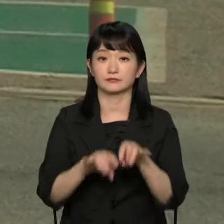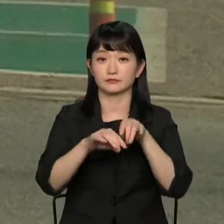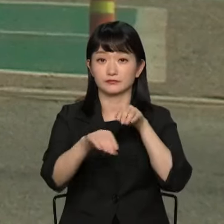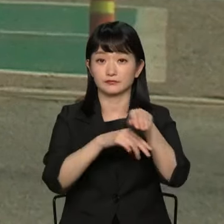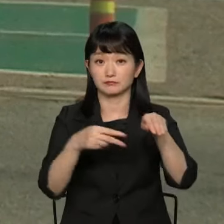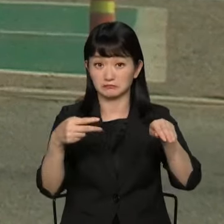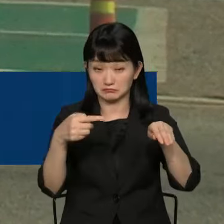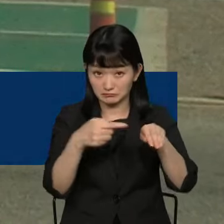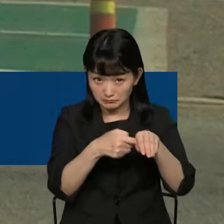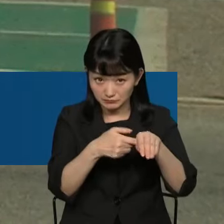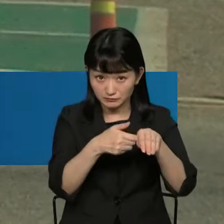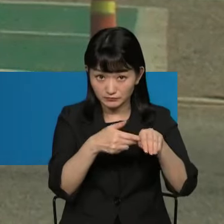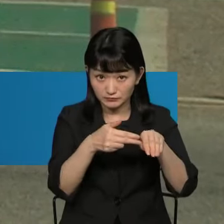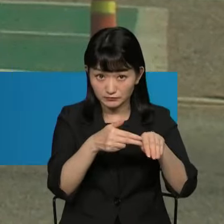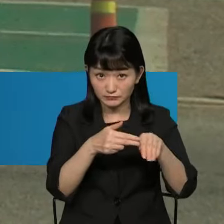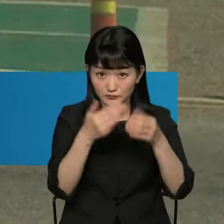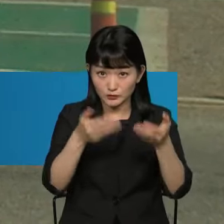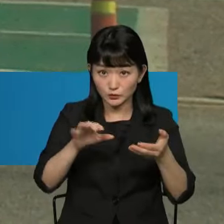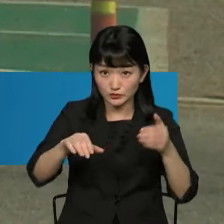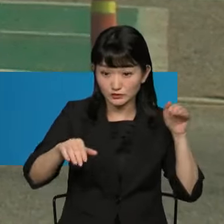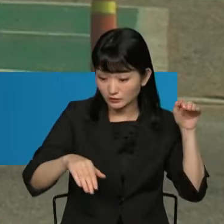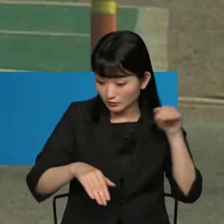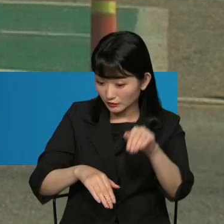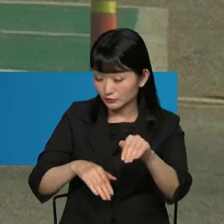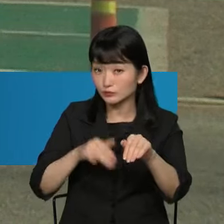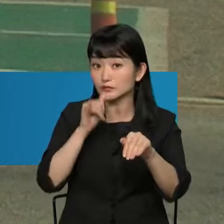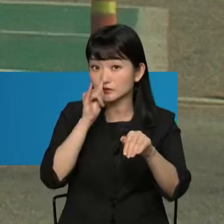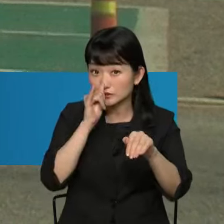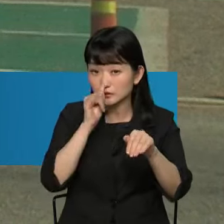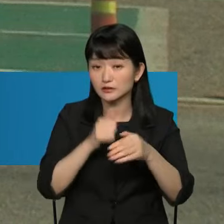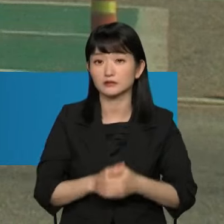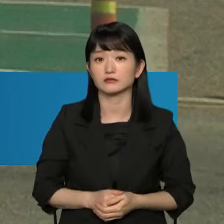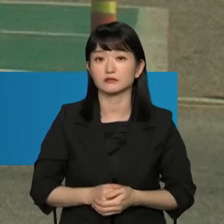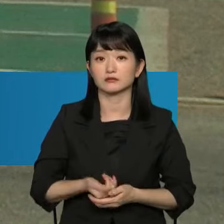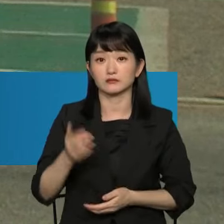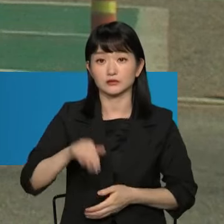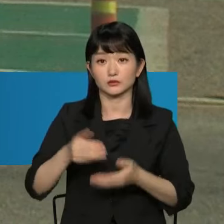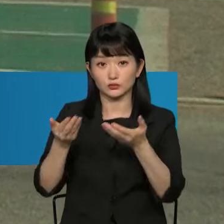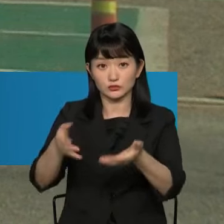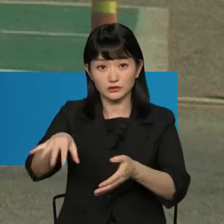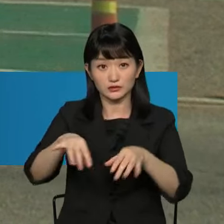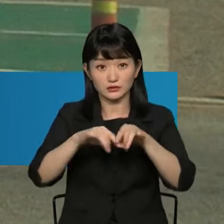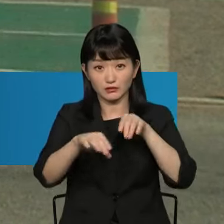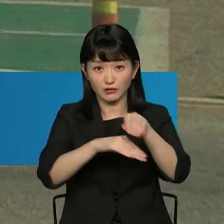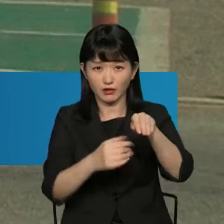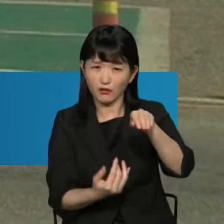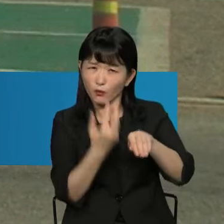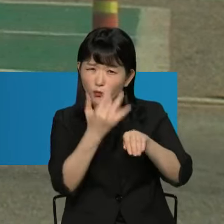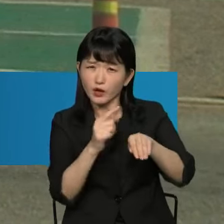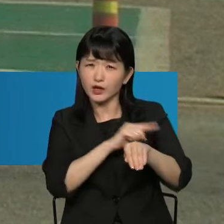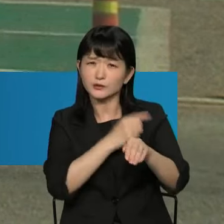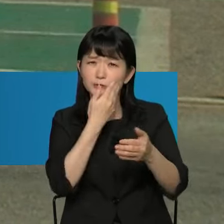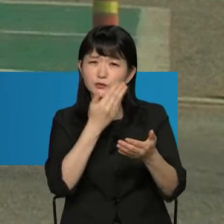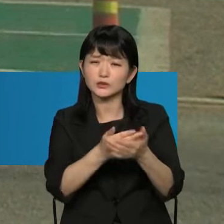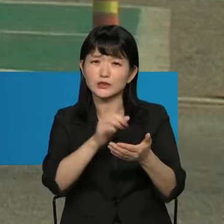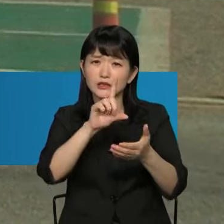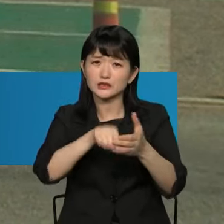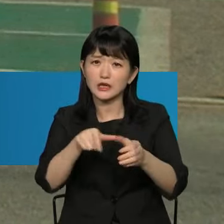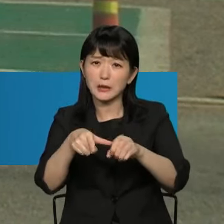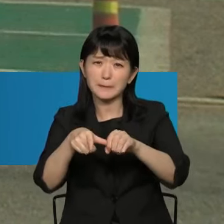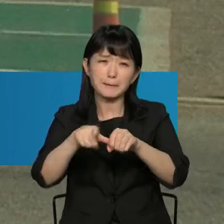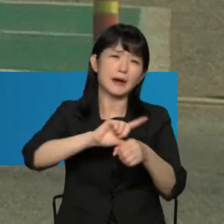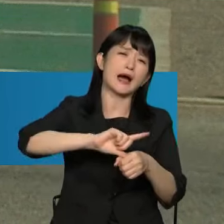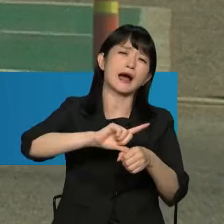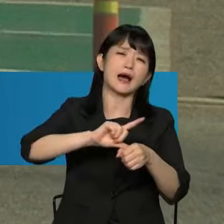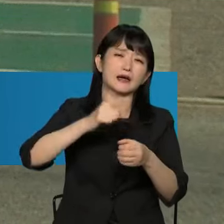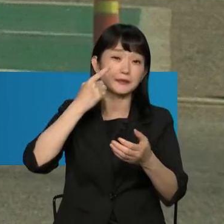전기차 충전하러 휴게소 찾는 분들 계실 겁니다. 그런데 휴게소에서 전기차 화재가 나면 골든타임을 놓칠 가능성이 매우 큰